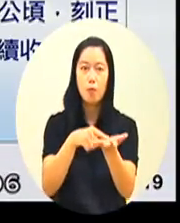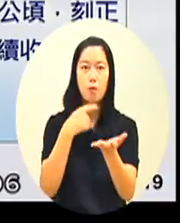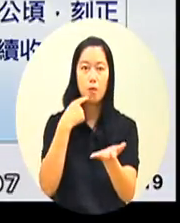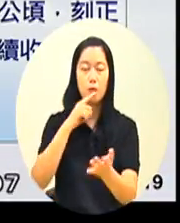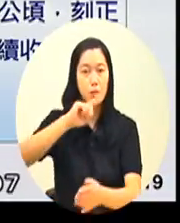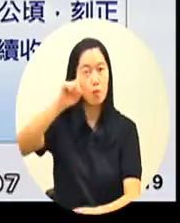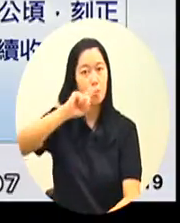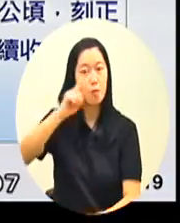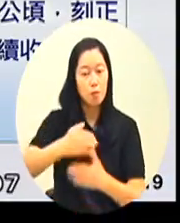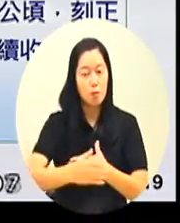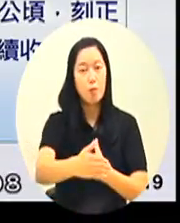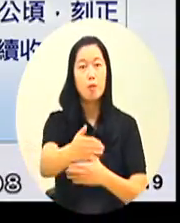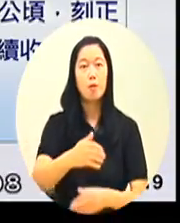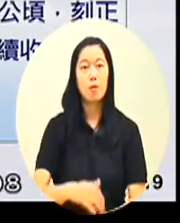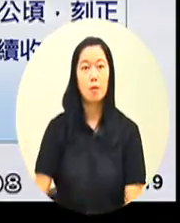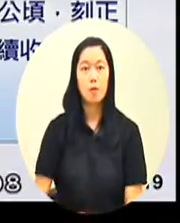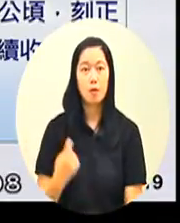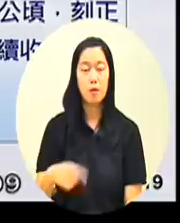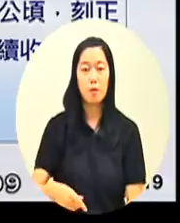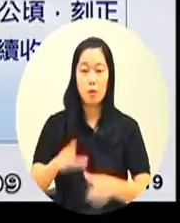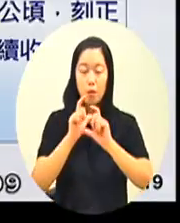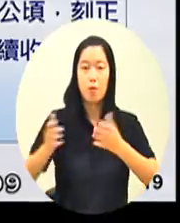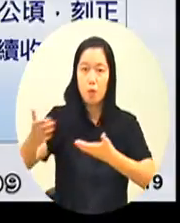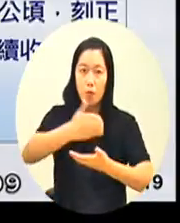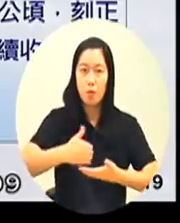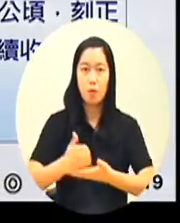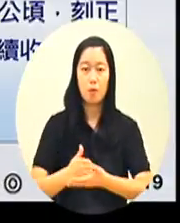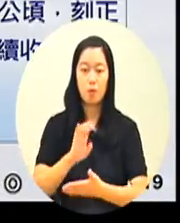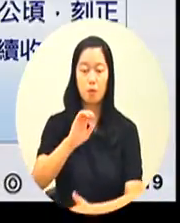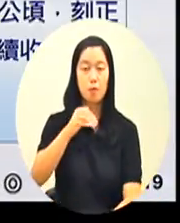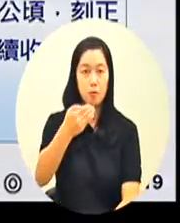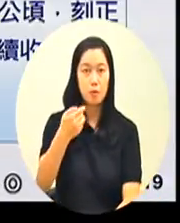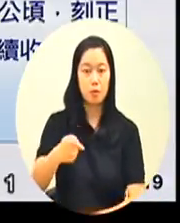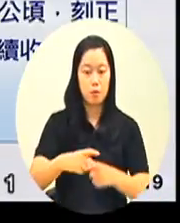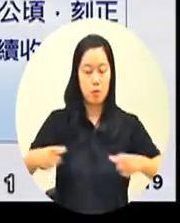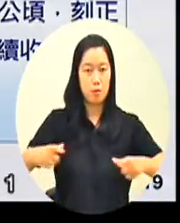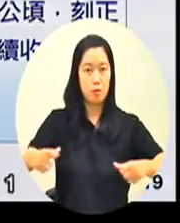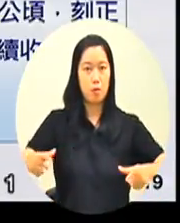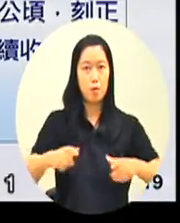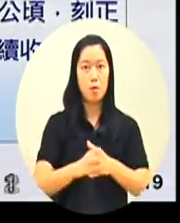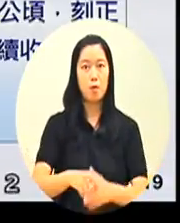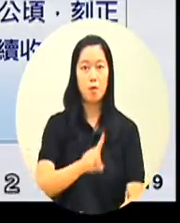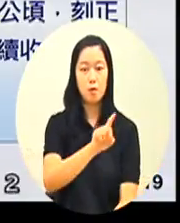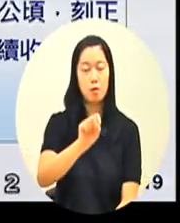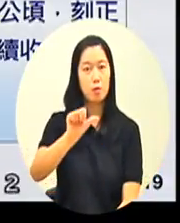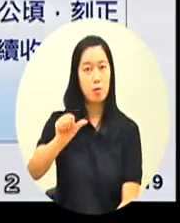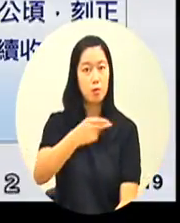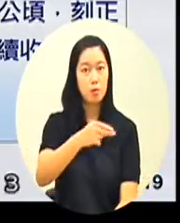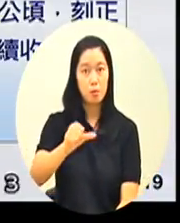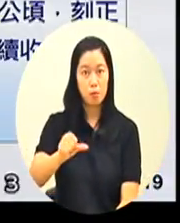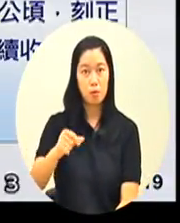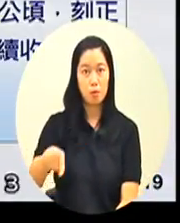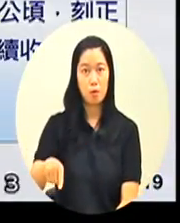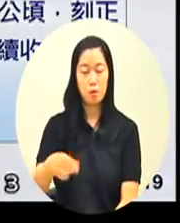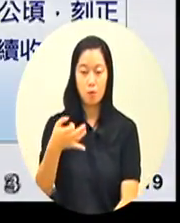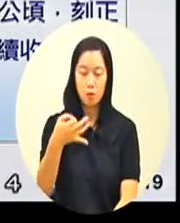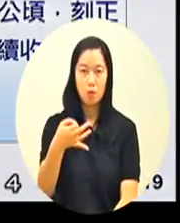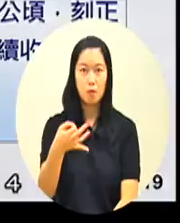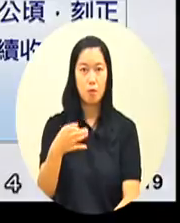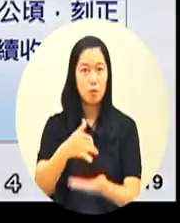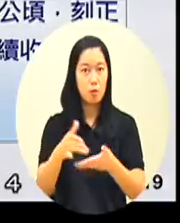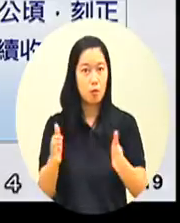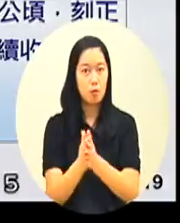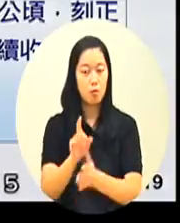中。在这收回的49笔土地，面积有1.5公顷，市值大概将近10亿元。